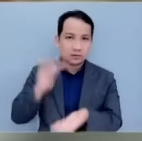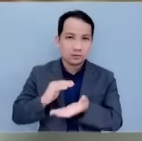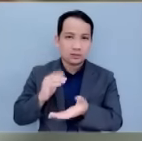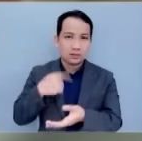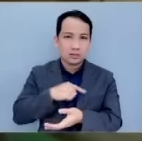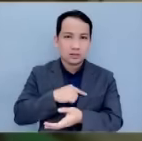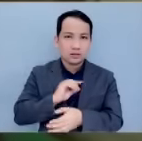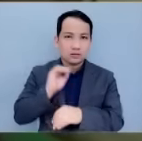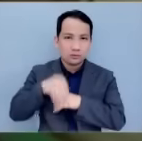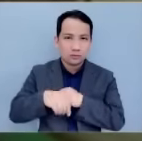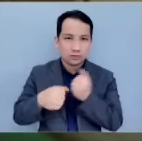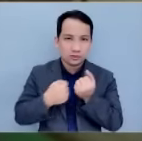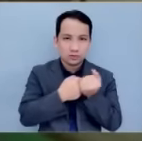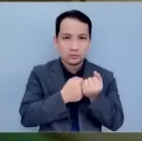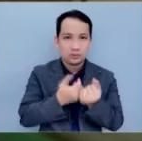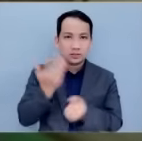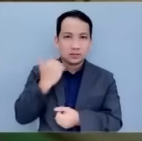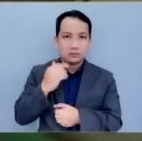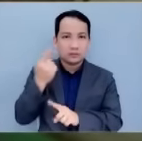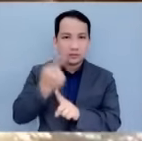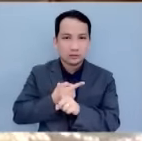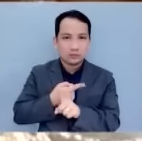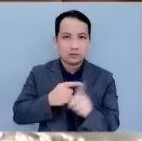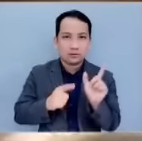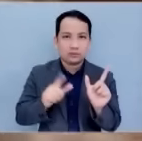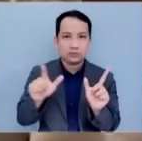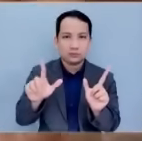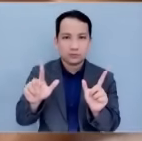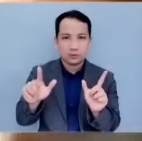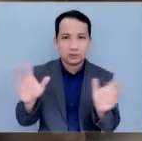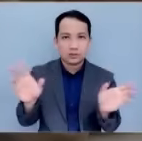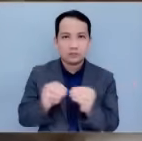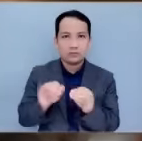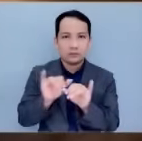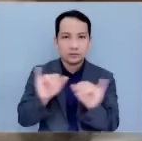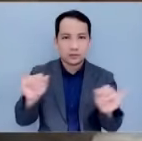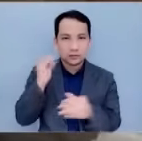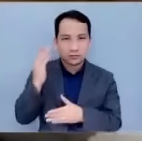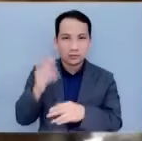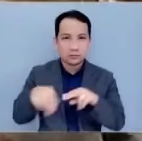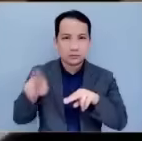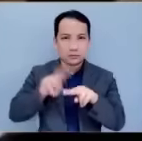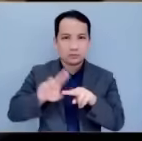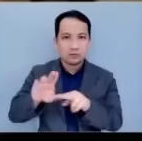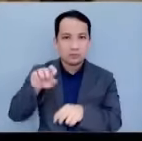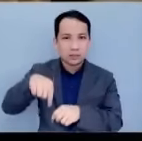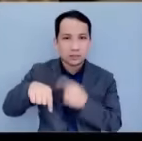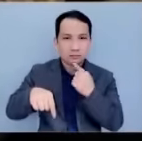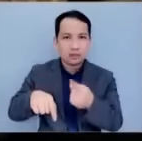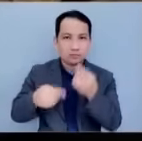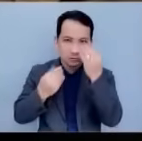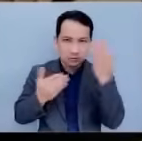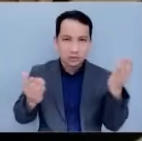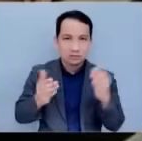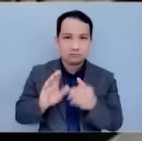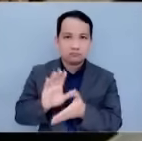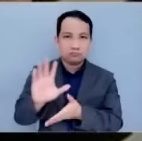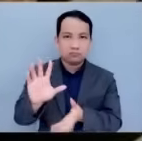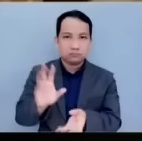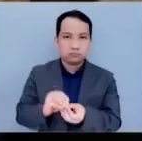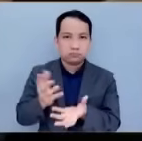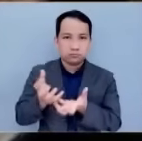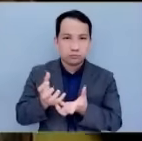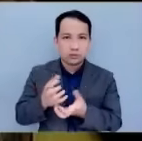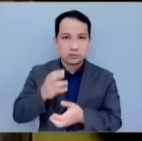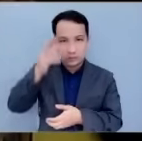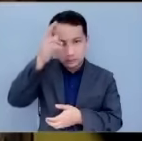oversupply noong huling mga buwan ng 2023. Sinabayan pa yan ang pagtaas ng demand. Maraming mamimili raw ang mas gusto ng manok dahil sa